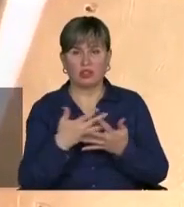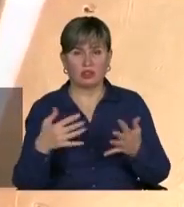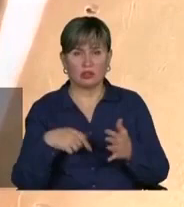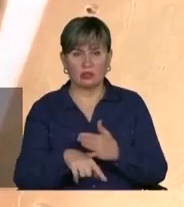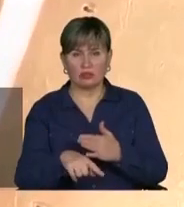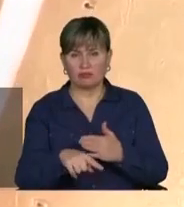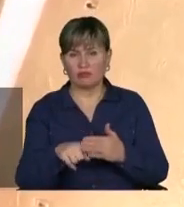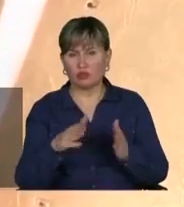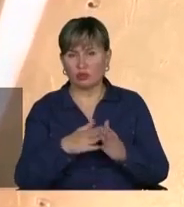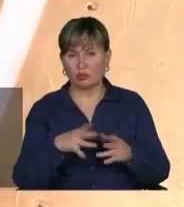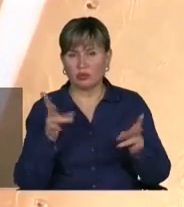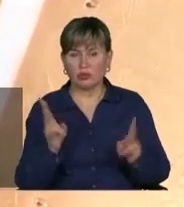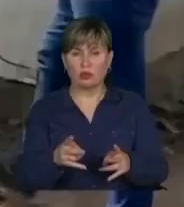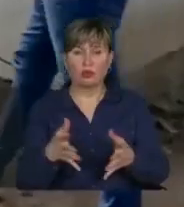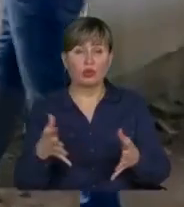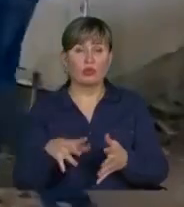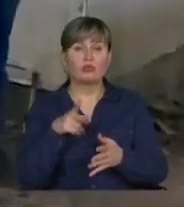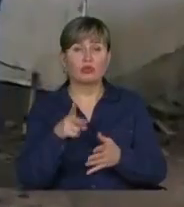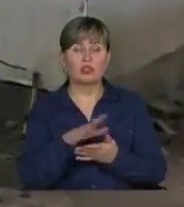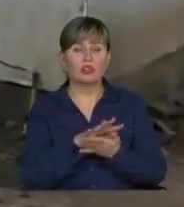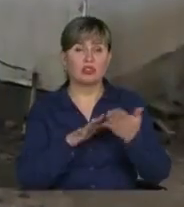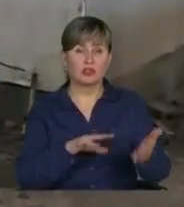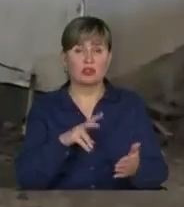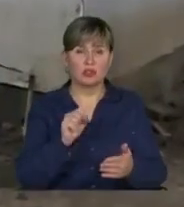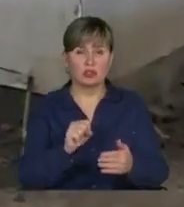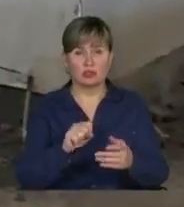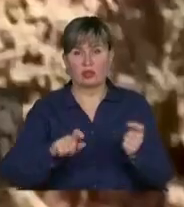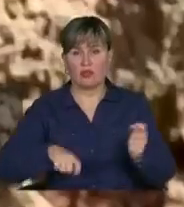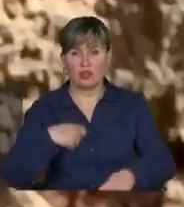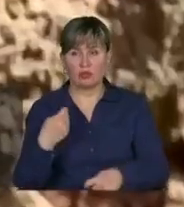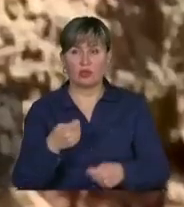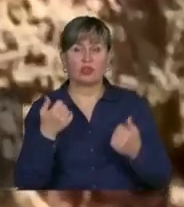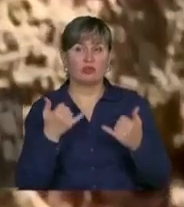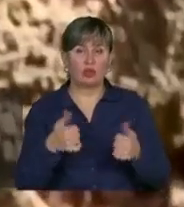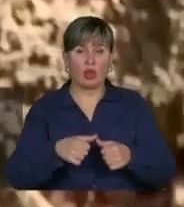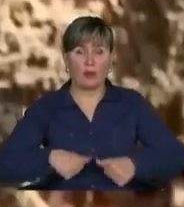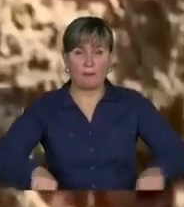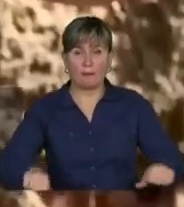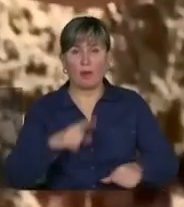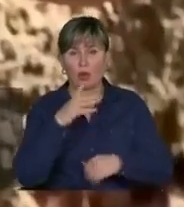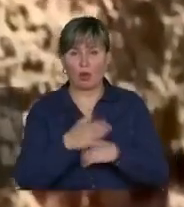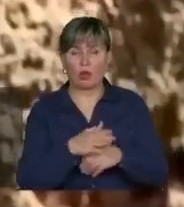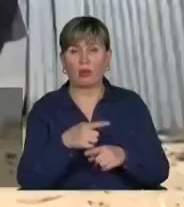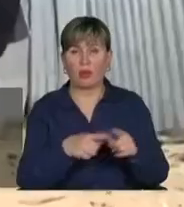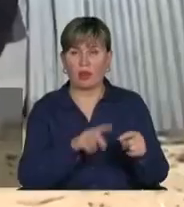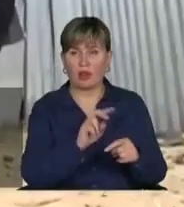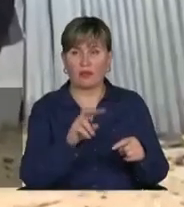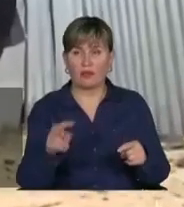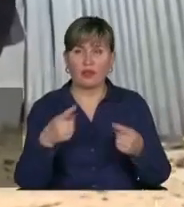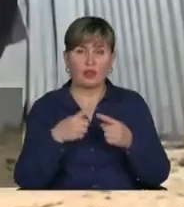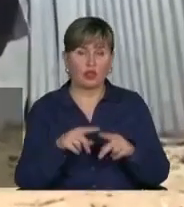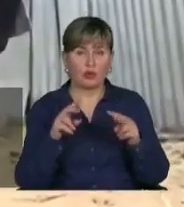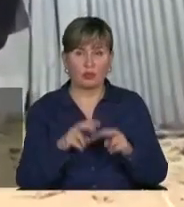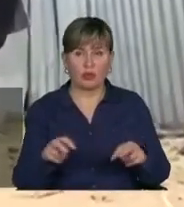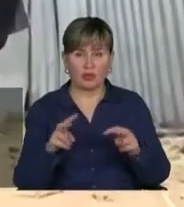товариществ, пострадавшие подали больше 2000 заявлений на возмещение убытков. На сегодня комиссия обошла около половины из них. К технической